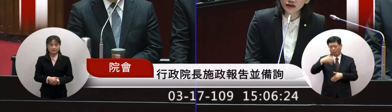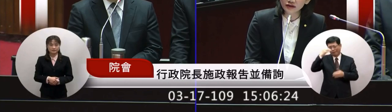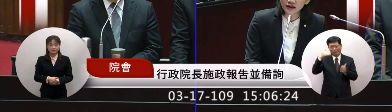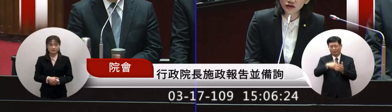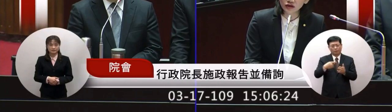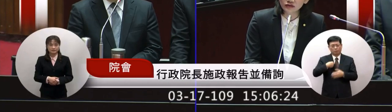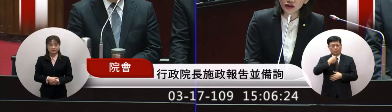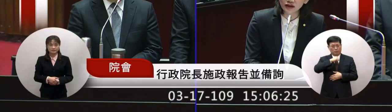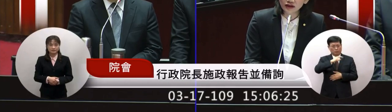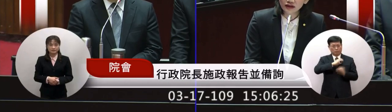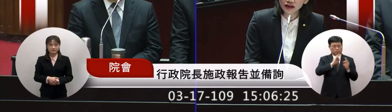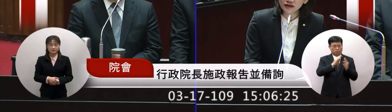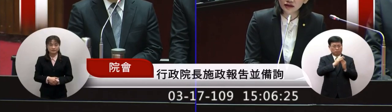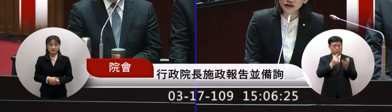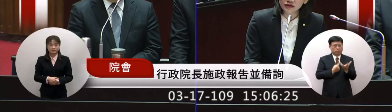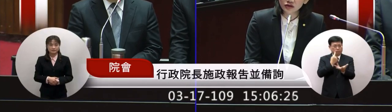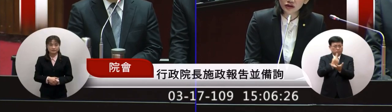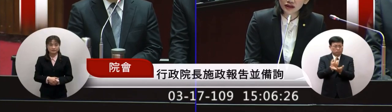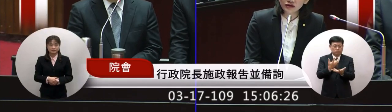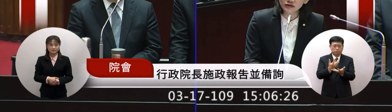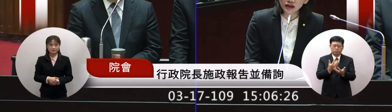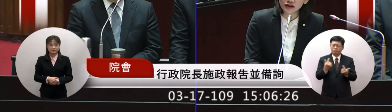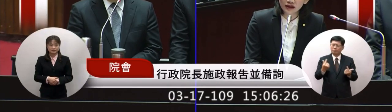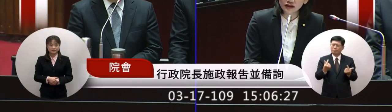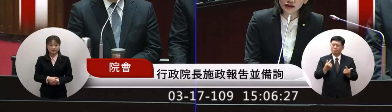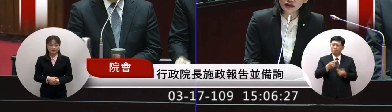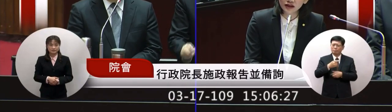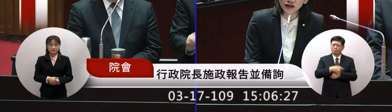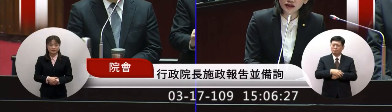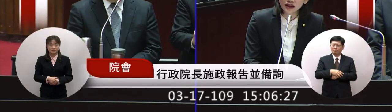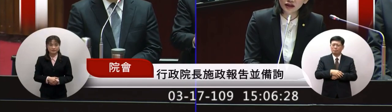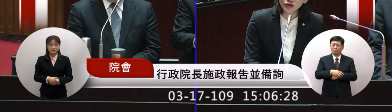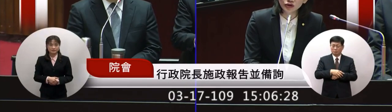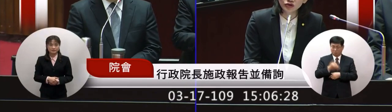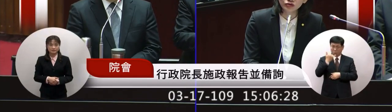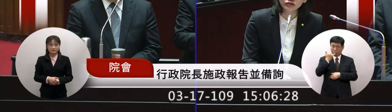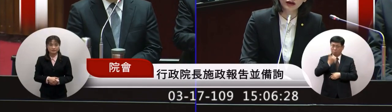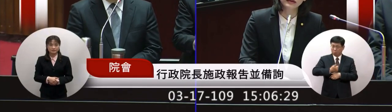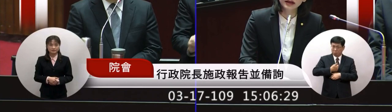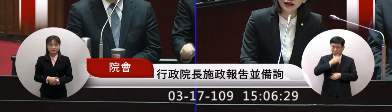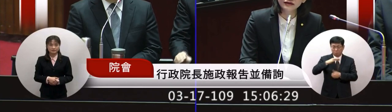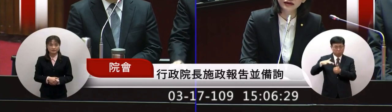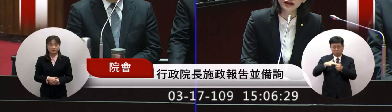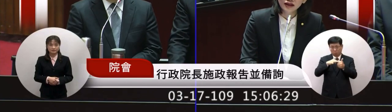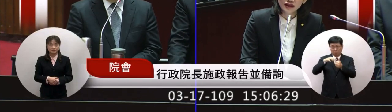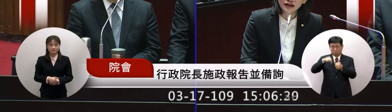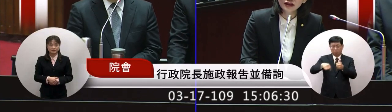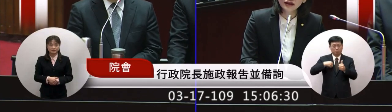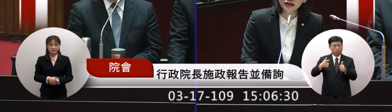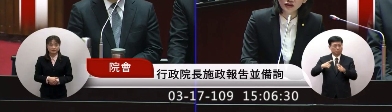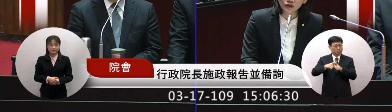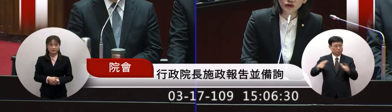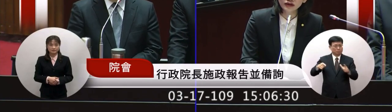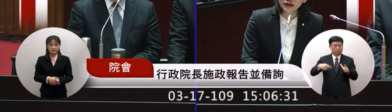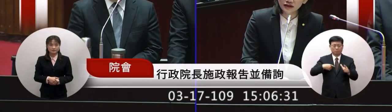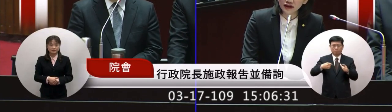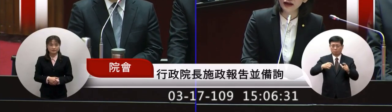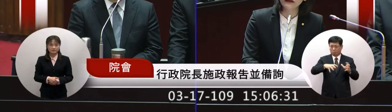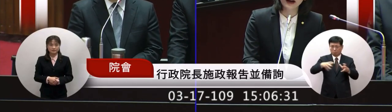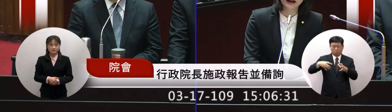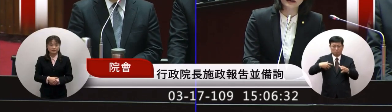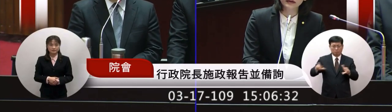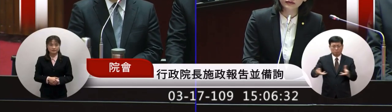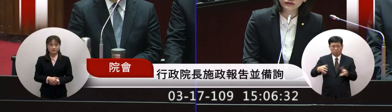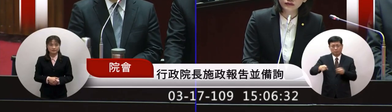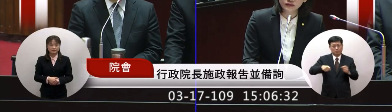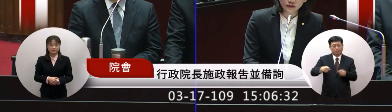湾的金融的业者，就是金融的业者可以去主导这样子一个国际的开